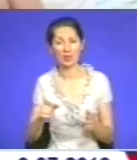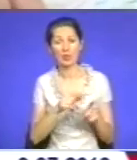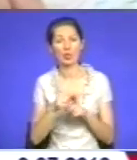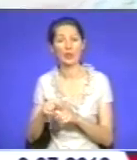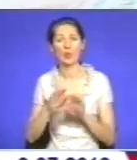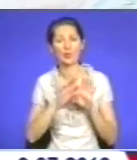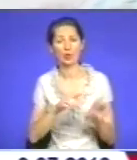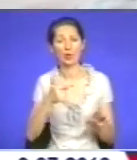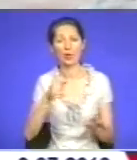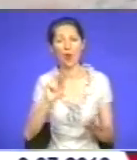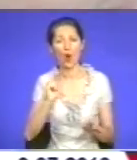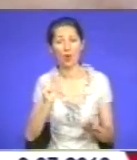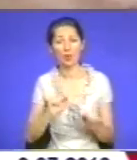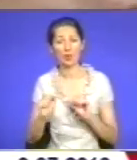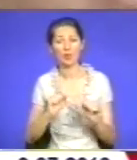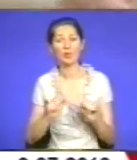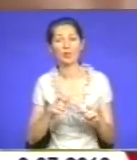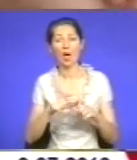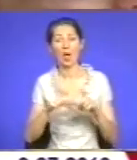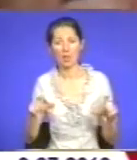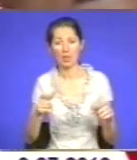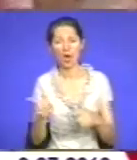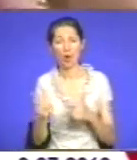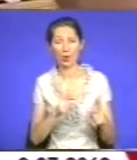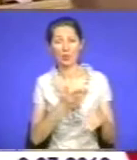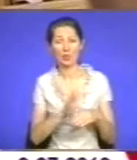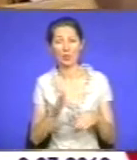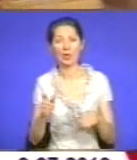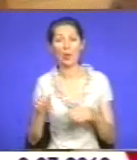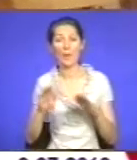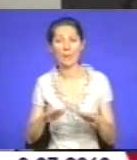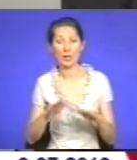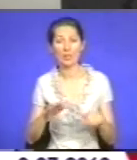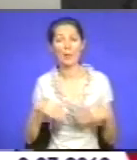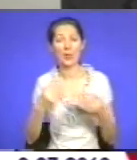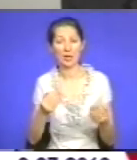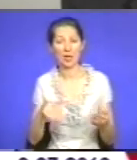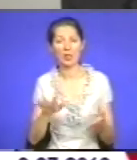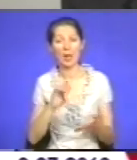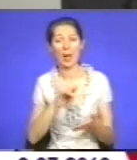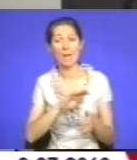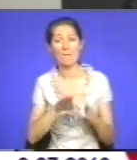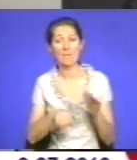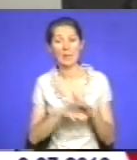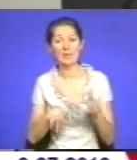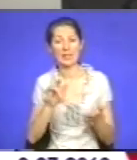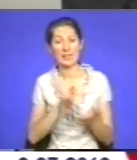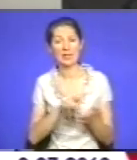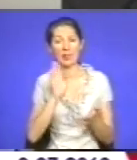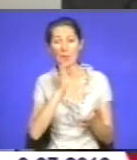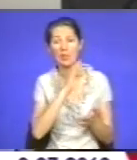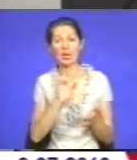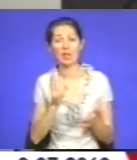Гоча, керівництво закладу готове частину приміщень передати під центр матері і дитини. Система роботи з цими